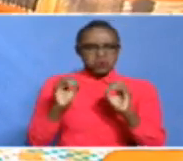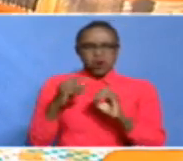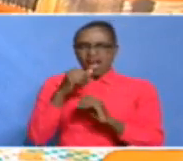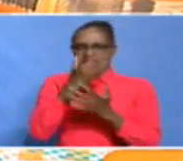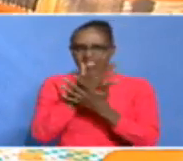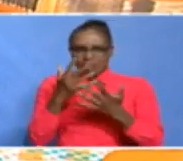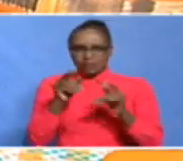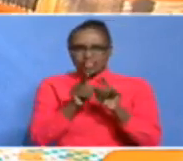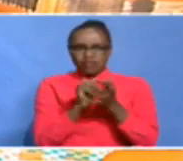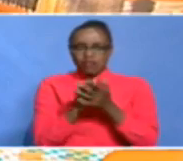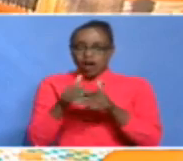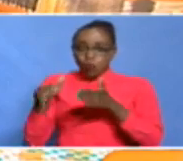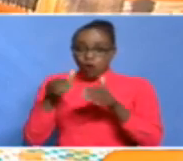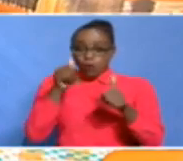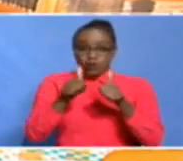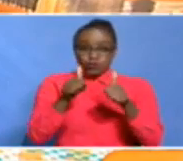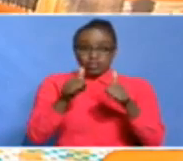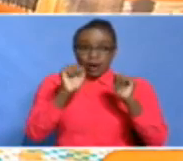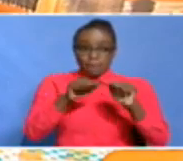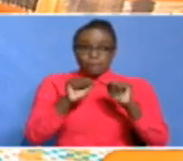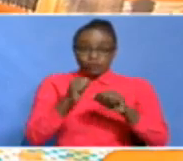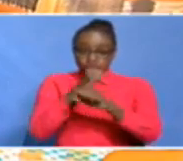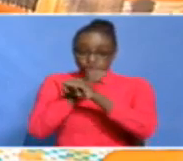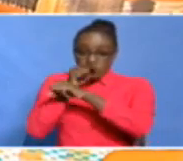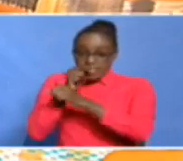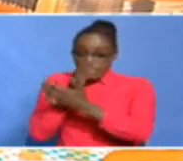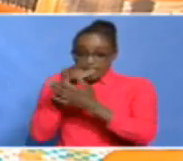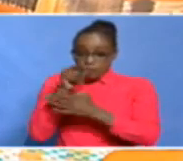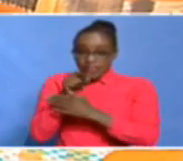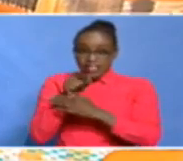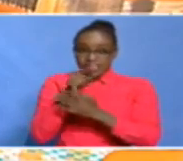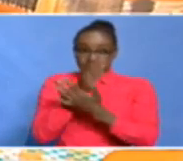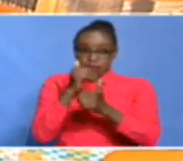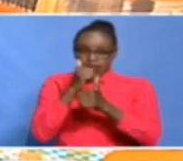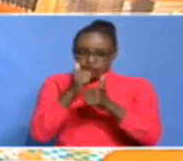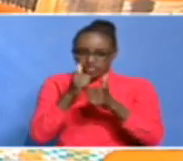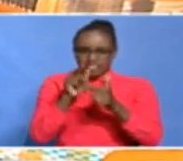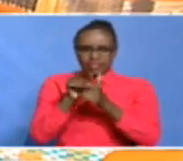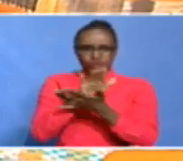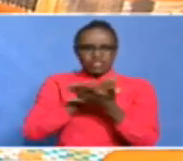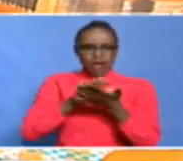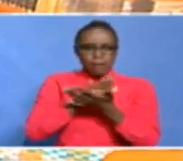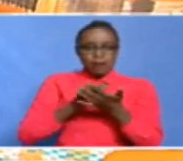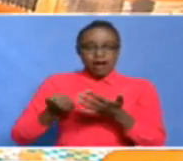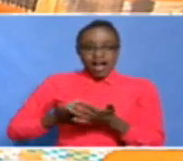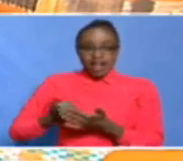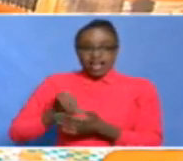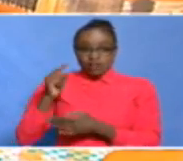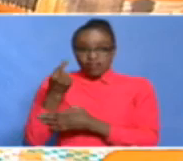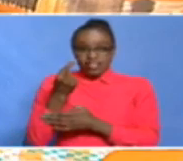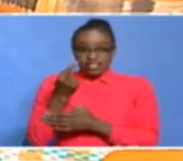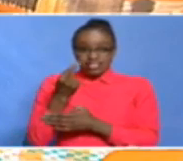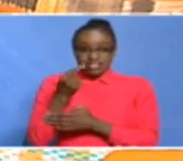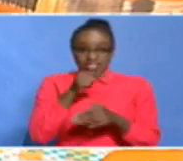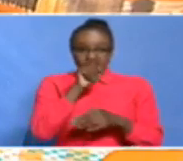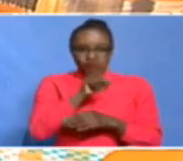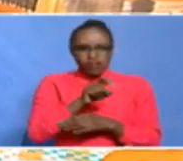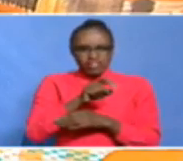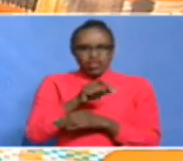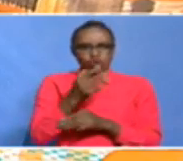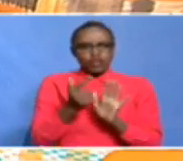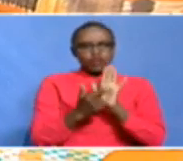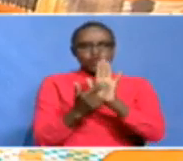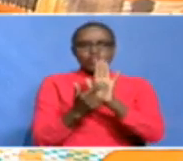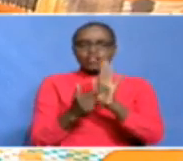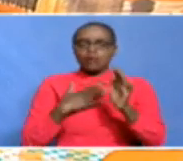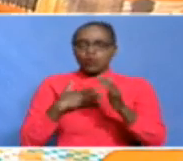Sasa jinsi gani tutalinda hicho kitu? Ndio kitu cha msingi kabisa. Msichana mwenyewe awe na hiyo elimu. Lazima anataka, kwa mfano anataka